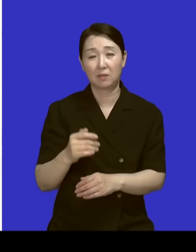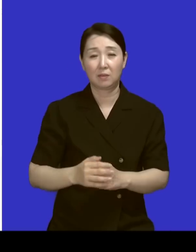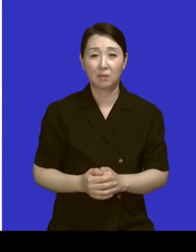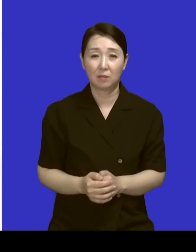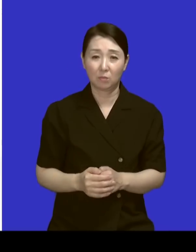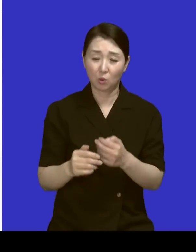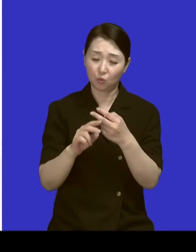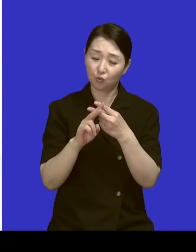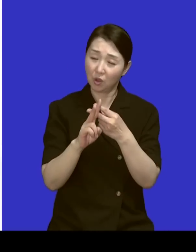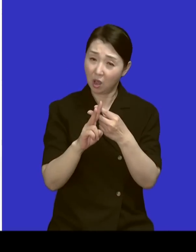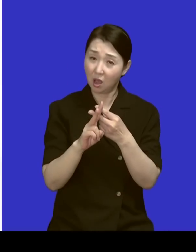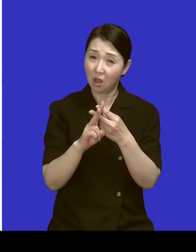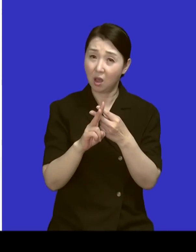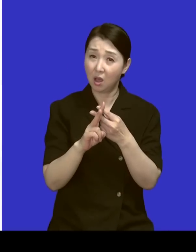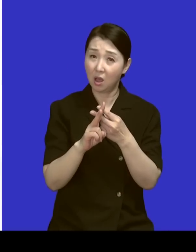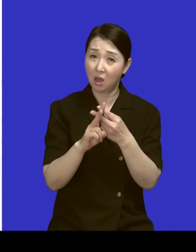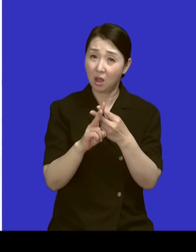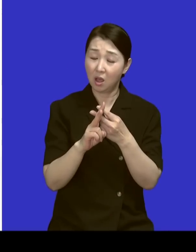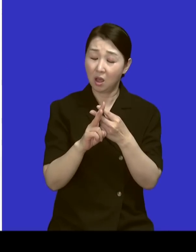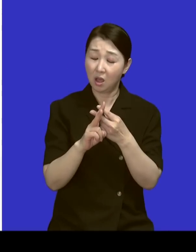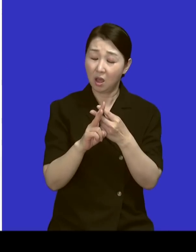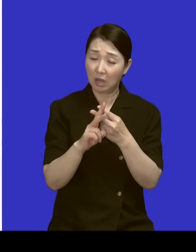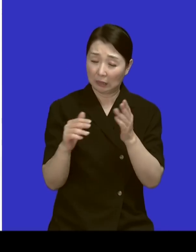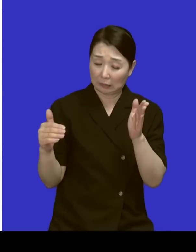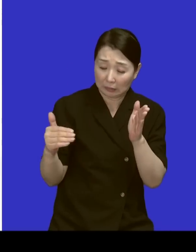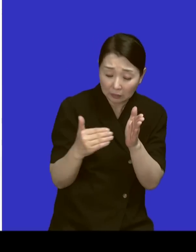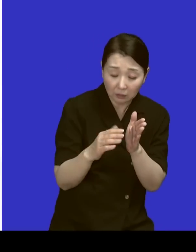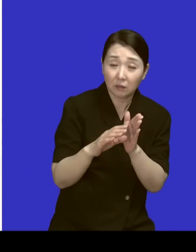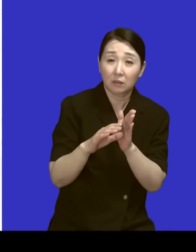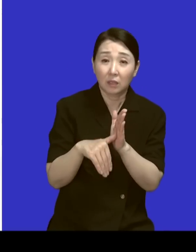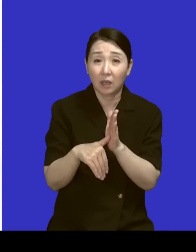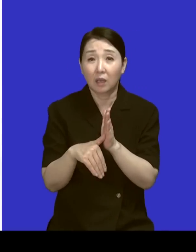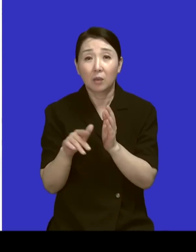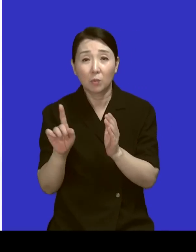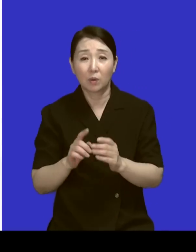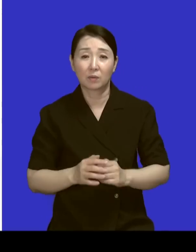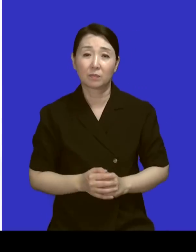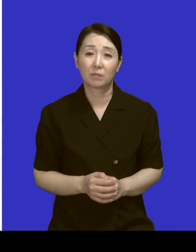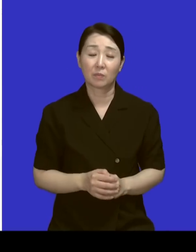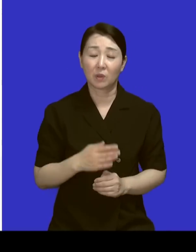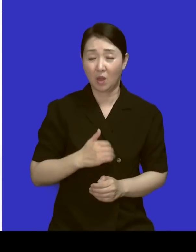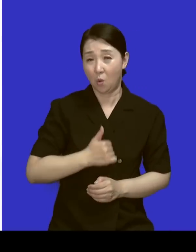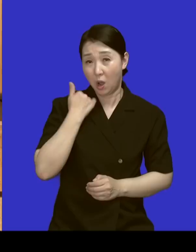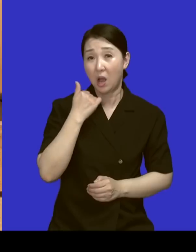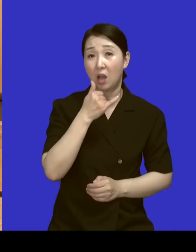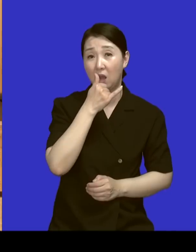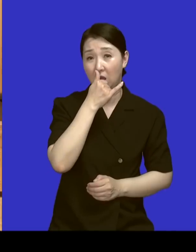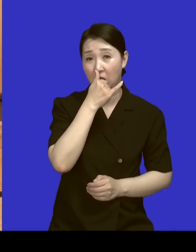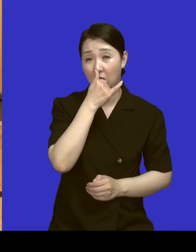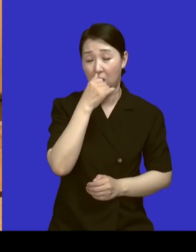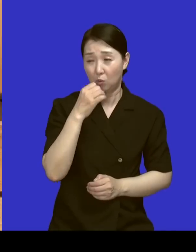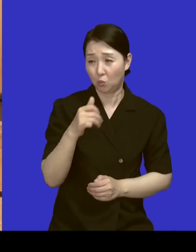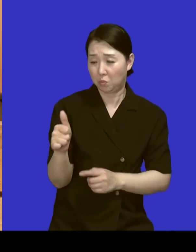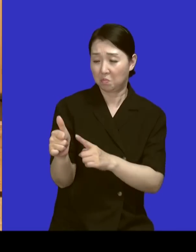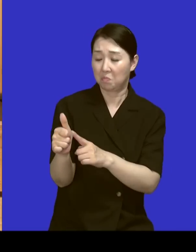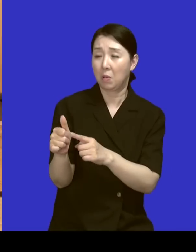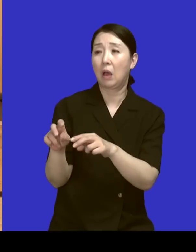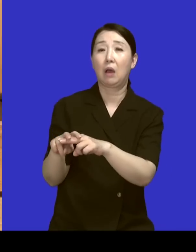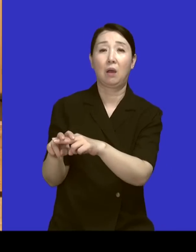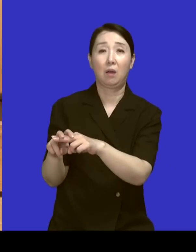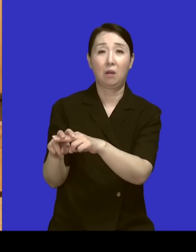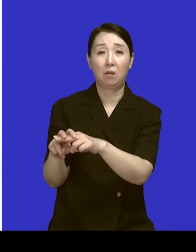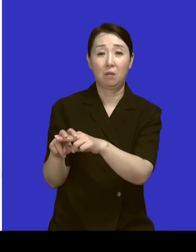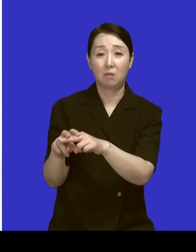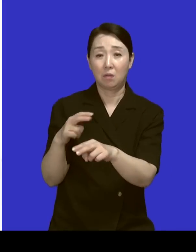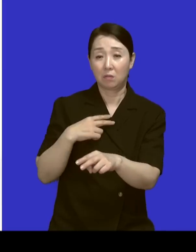중학교 2학년이 어쨌든 끝날까 무렵에 어떤 이유인지 모르겠지만 제가 굉장히 화가 나 있었고 네. 그 짝꿍은 앉아 있었어요.